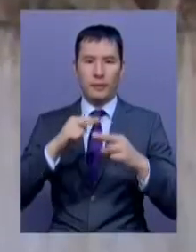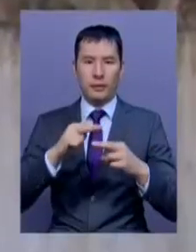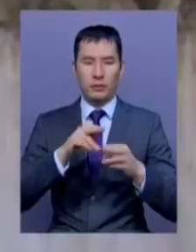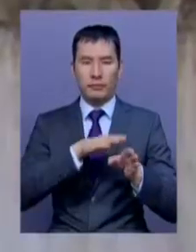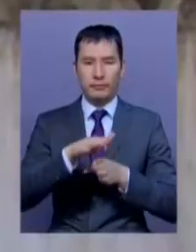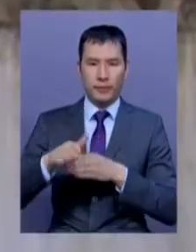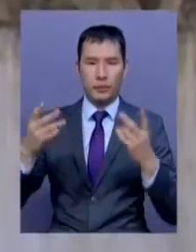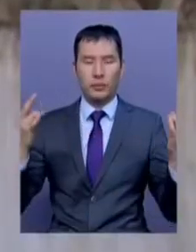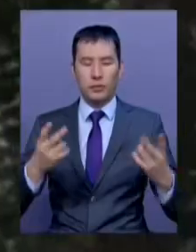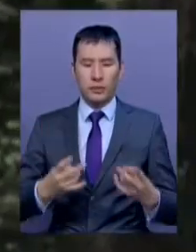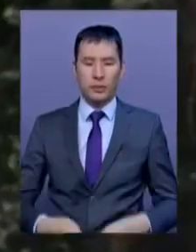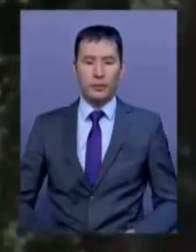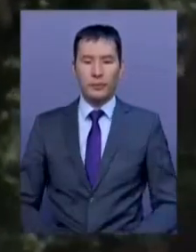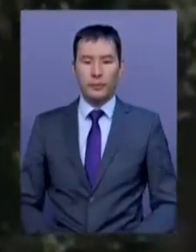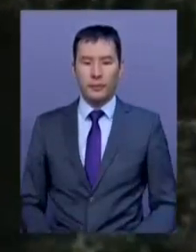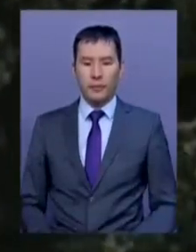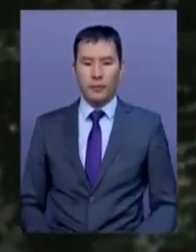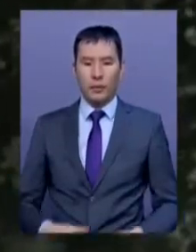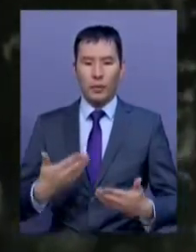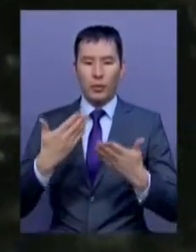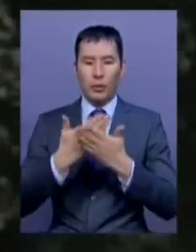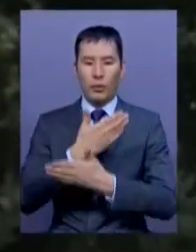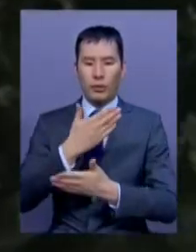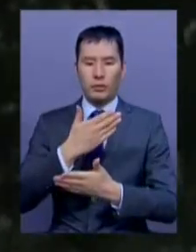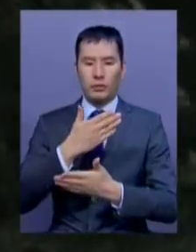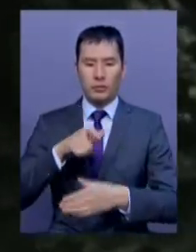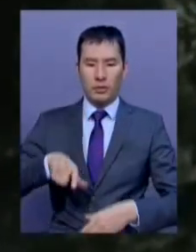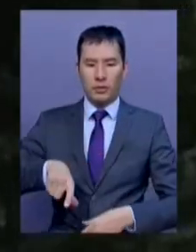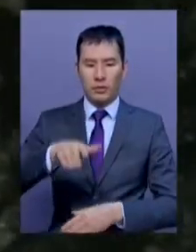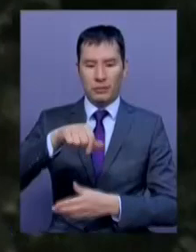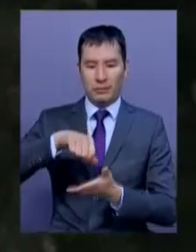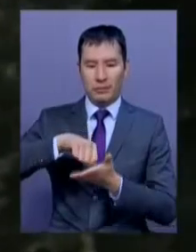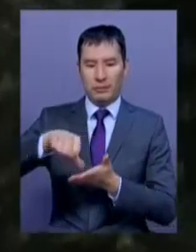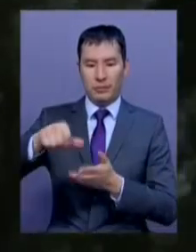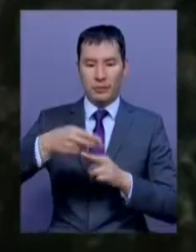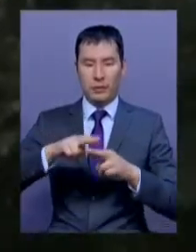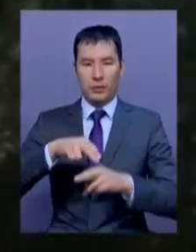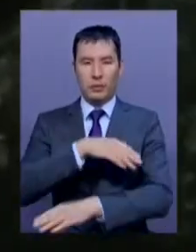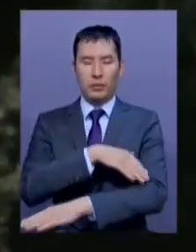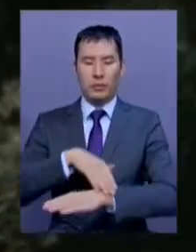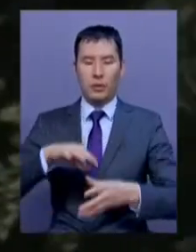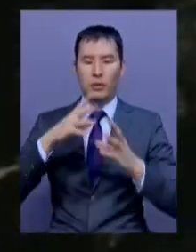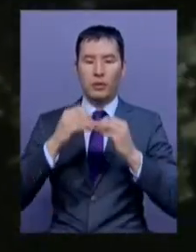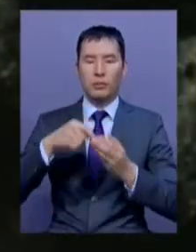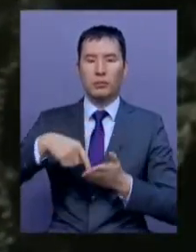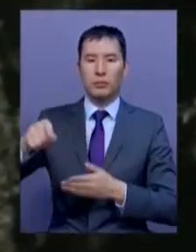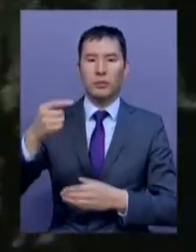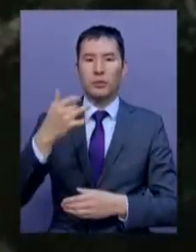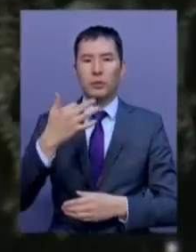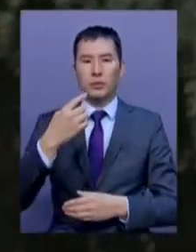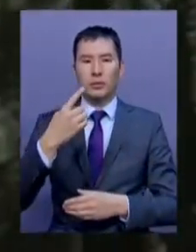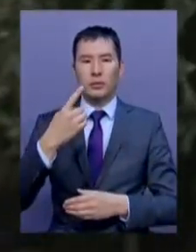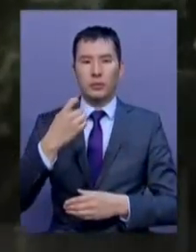тірліктермен танысып қайтты. Жаңа асфальт төселіп жатқан жолдардың бірі мына Әубәкіров көшесі, ал жалпы аудан бойынша 67 шақырым